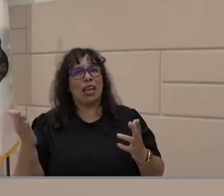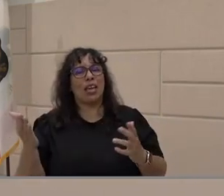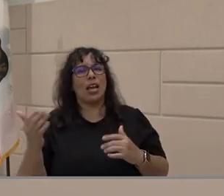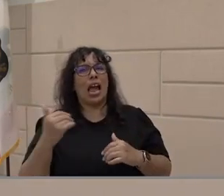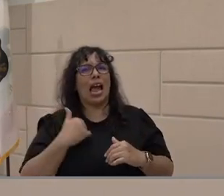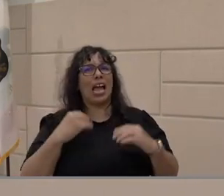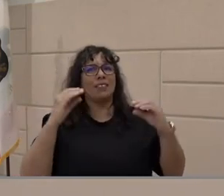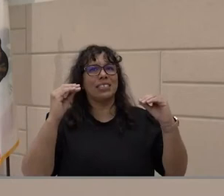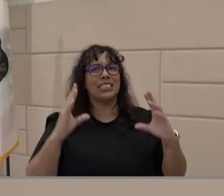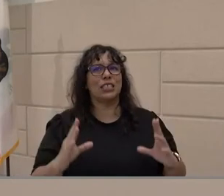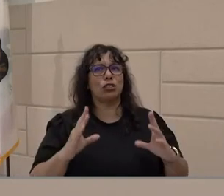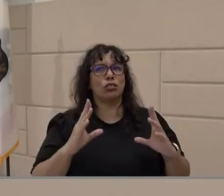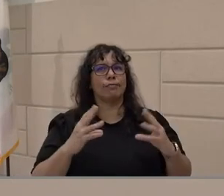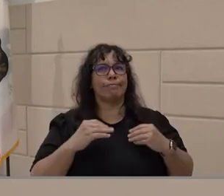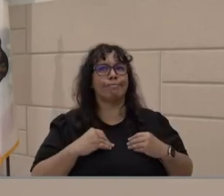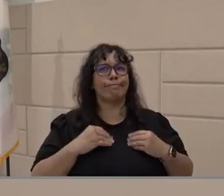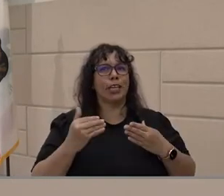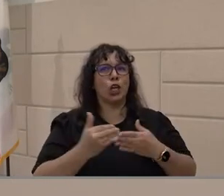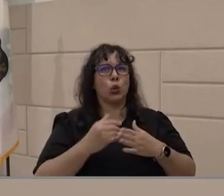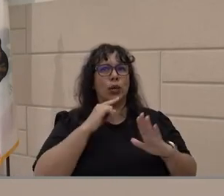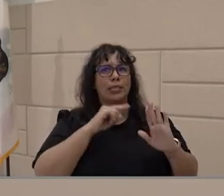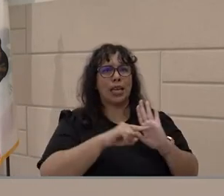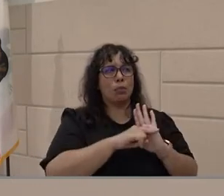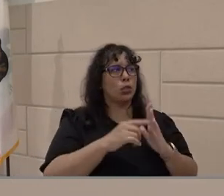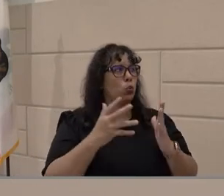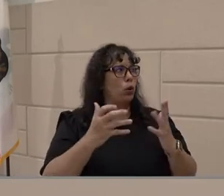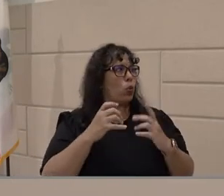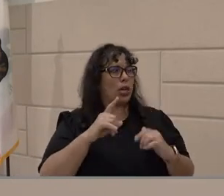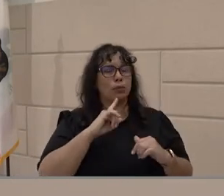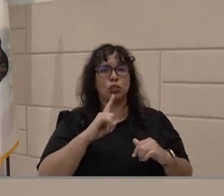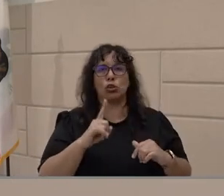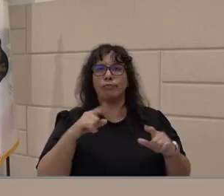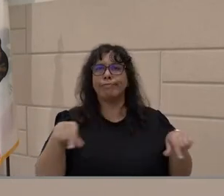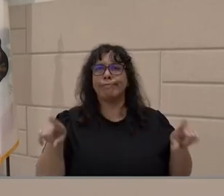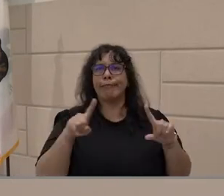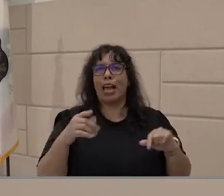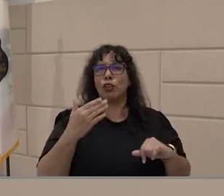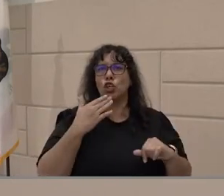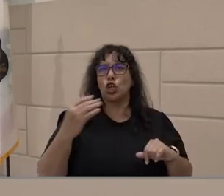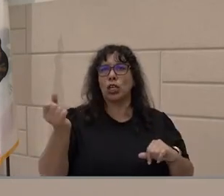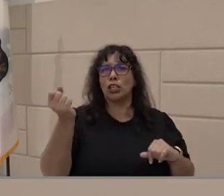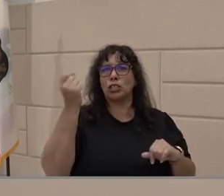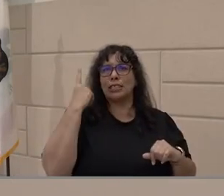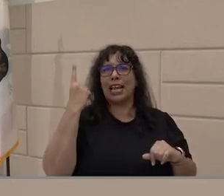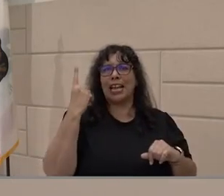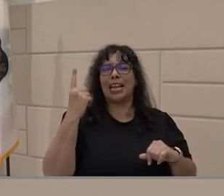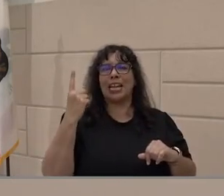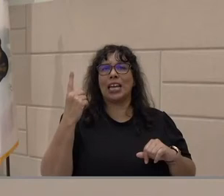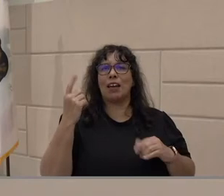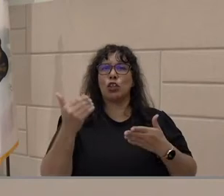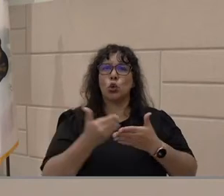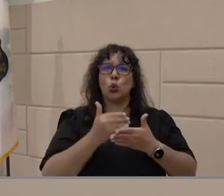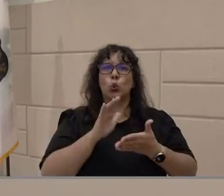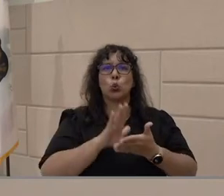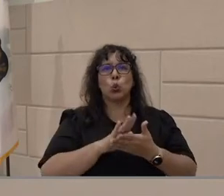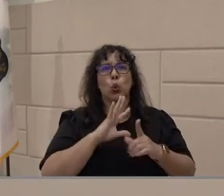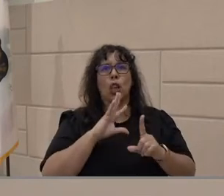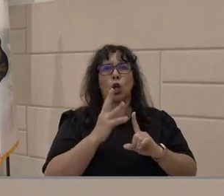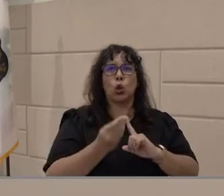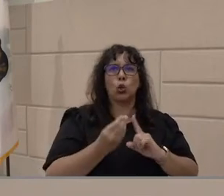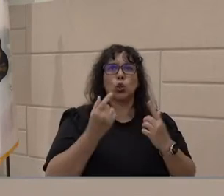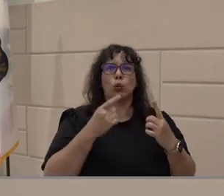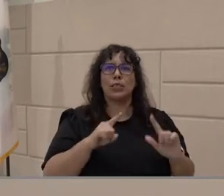អ្វីដែលយើងមានគ្រូដែលមានការបង្ហាត់និងមានការយោគយល់ទាក់ទងនឹងវប្បធម៌